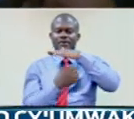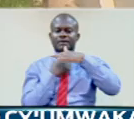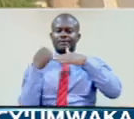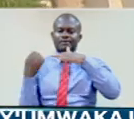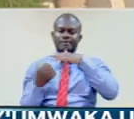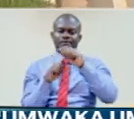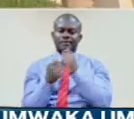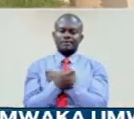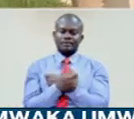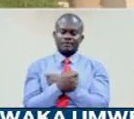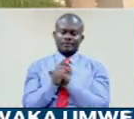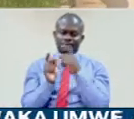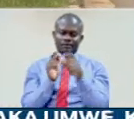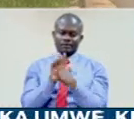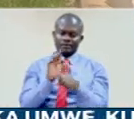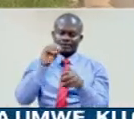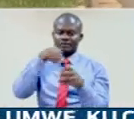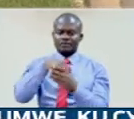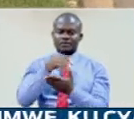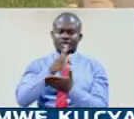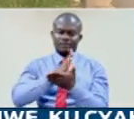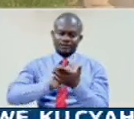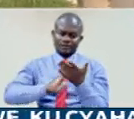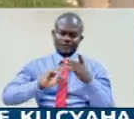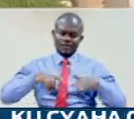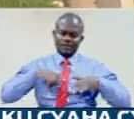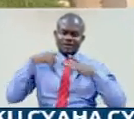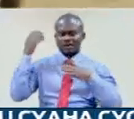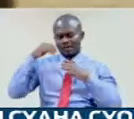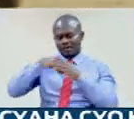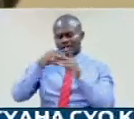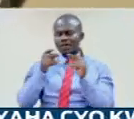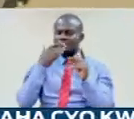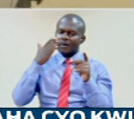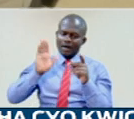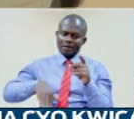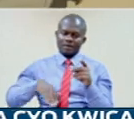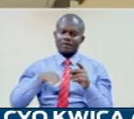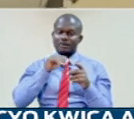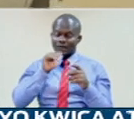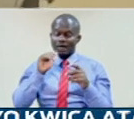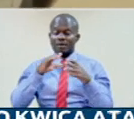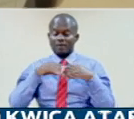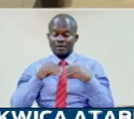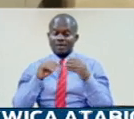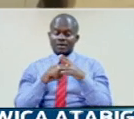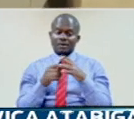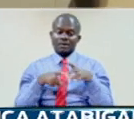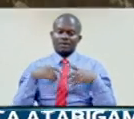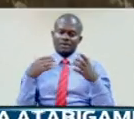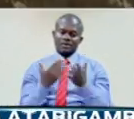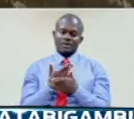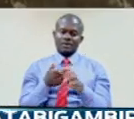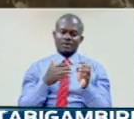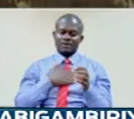yarahindutse. Abaturage barimo na bamwe mu bari batuye mu bishanga bavuga ko nubwo bitoroshye guhanga ubuzima bushya ngo bishimira